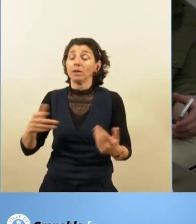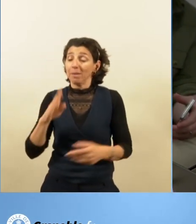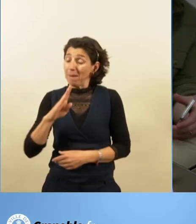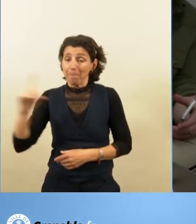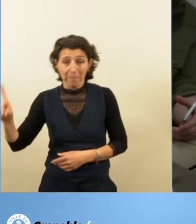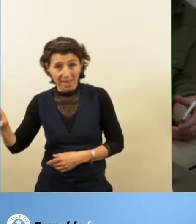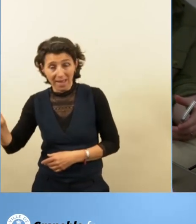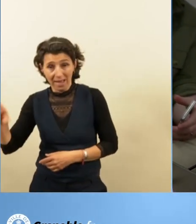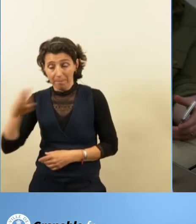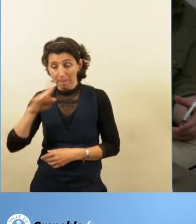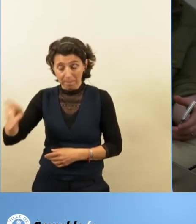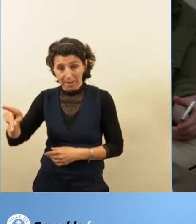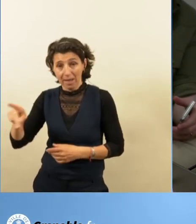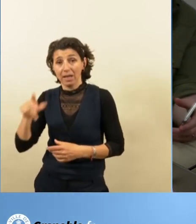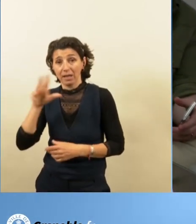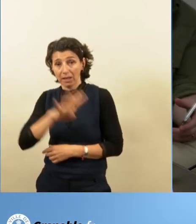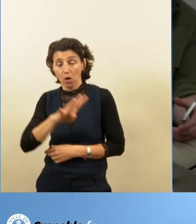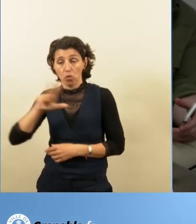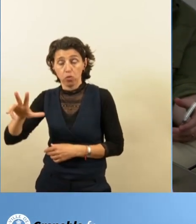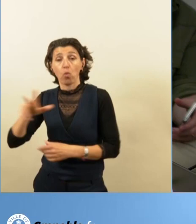BP de la métropole grenobloise